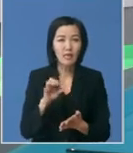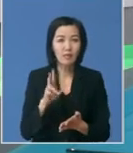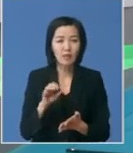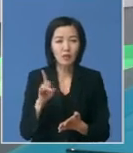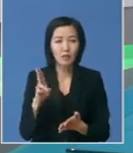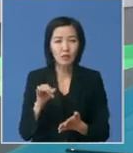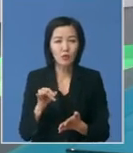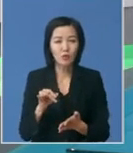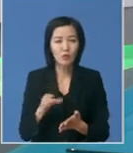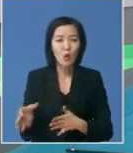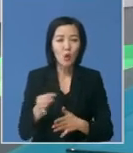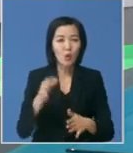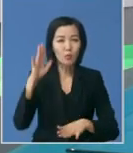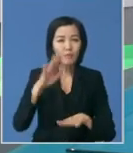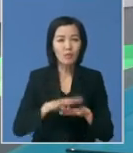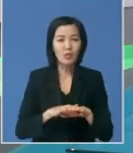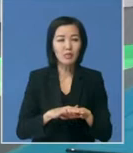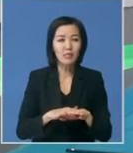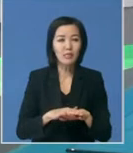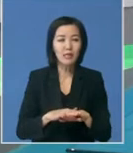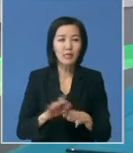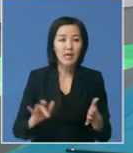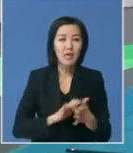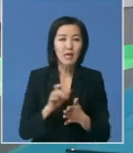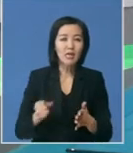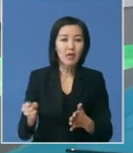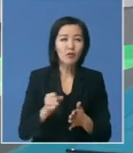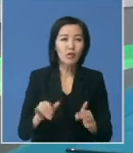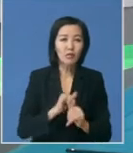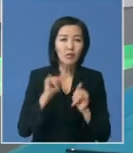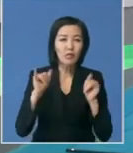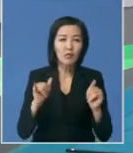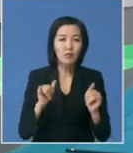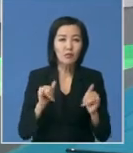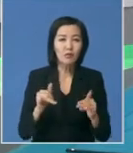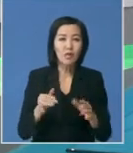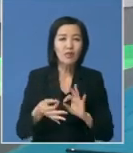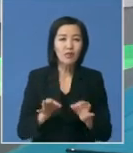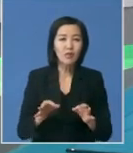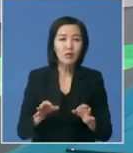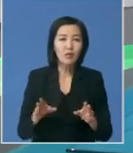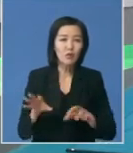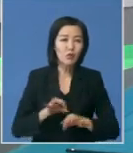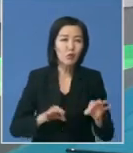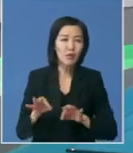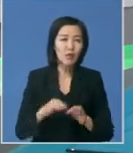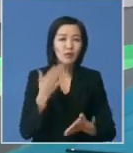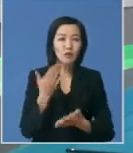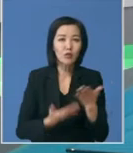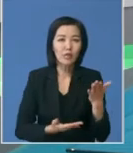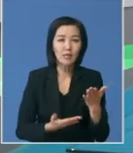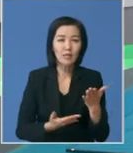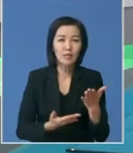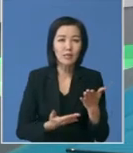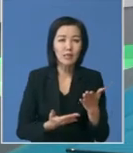басшысы олардан аудан қала экономикасын ілгерілету үшін сұнатын нақты жобаларын сұрады. Игі ізденіс талпыныстары барлары барын айтты,